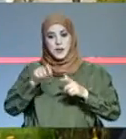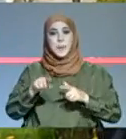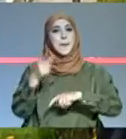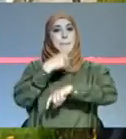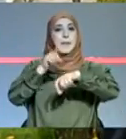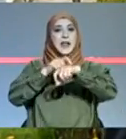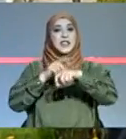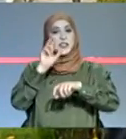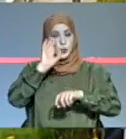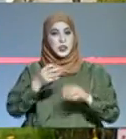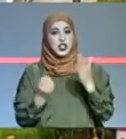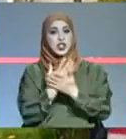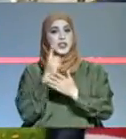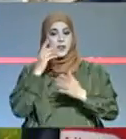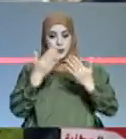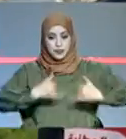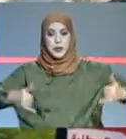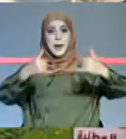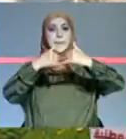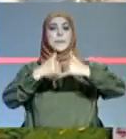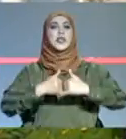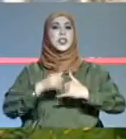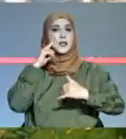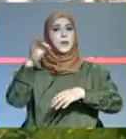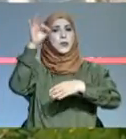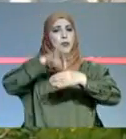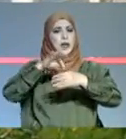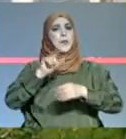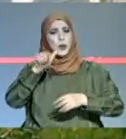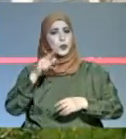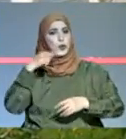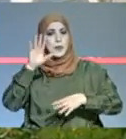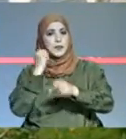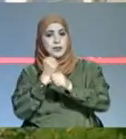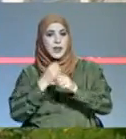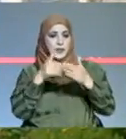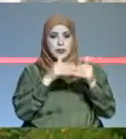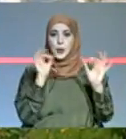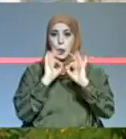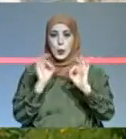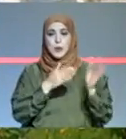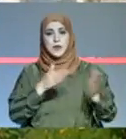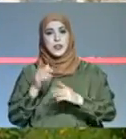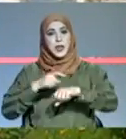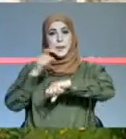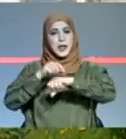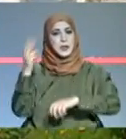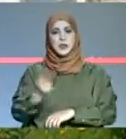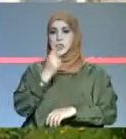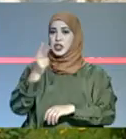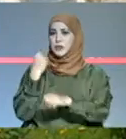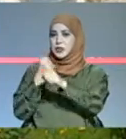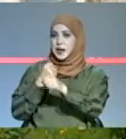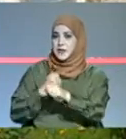المجلس البلدي المنتخب فيها اكثر من الاطارات والعوائل البلديه هو يترتب عليها انه بلديات غير قادره بالقيام بالمهام